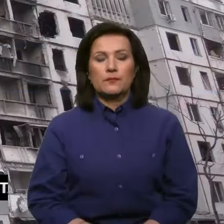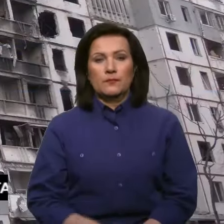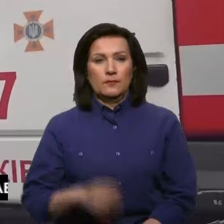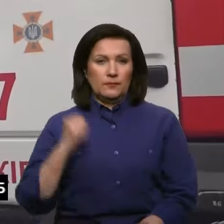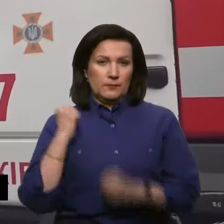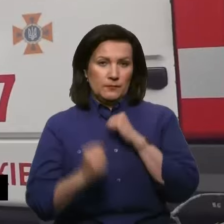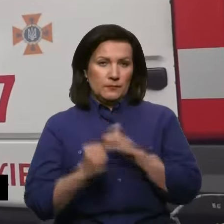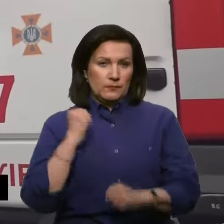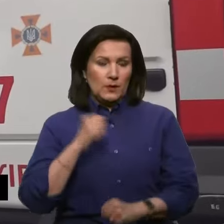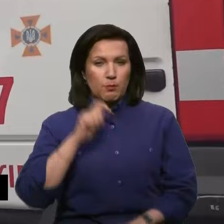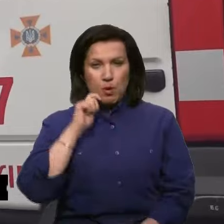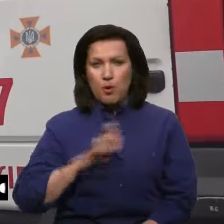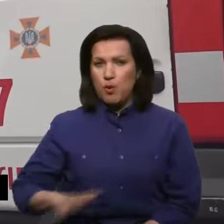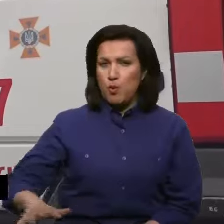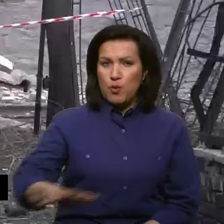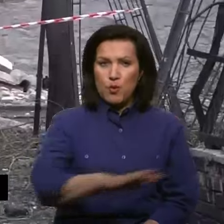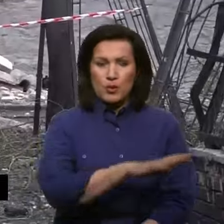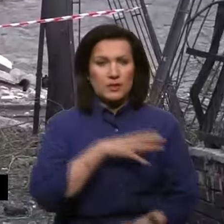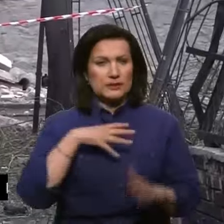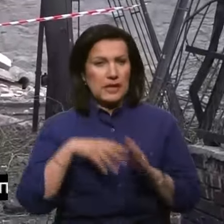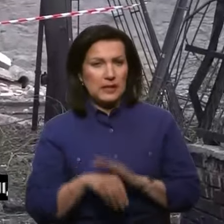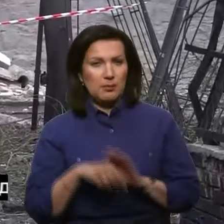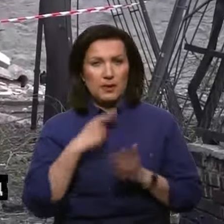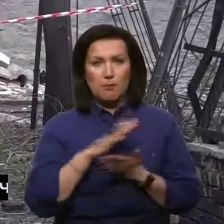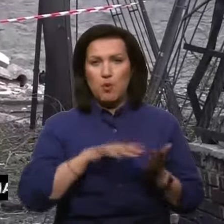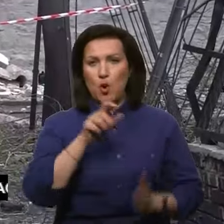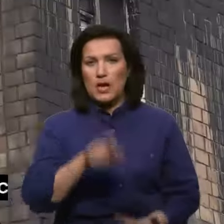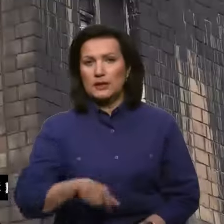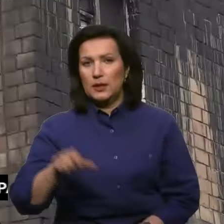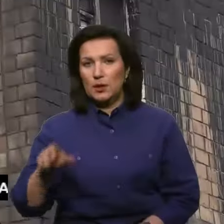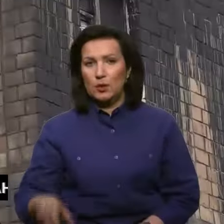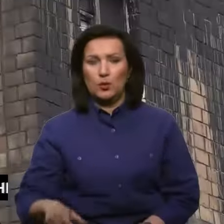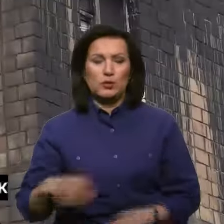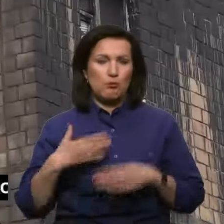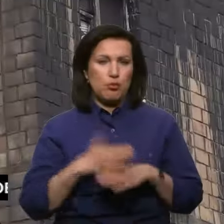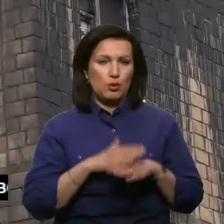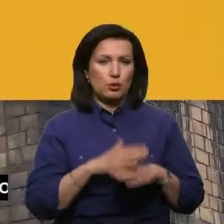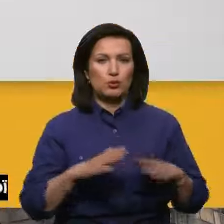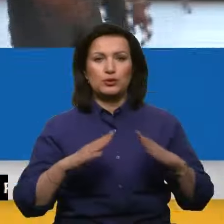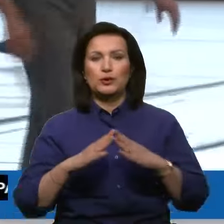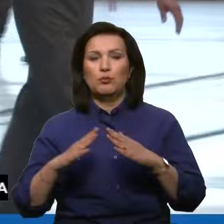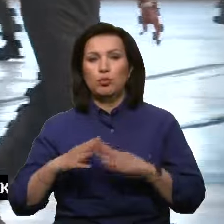Масована ракетна атака по Україні. Загиблі і поранені люди, потрощені будинки.